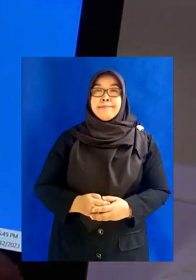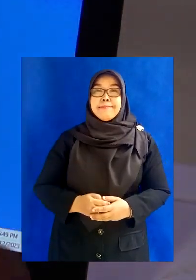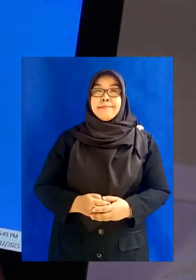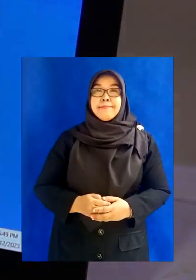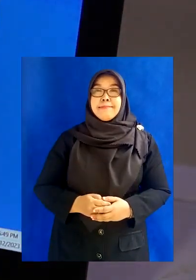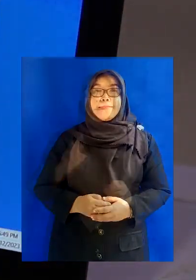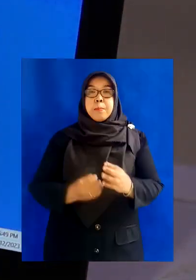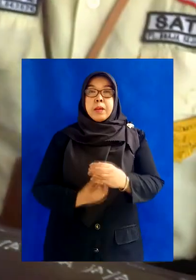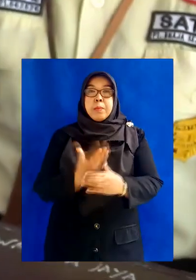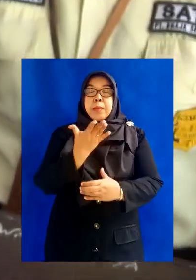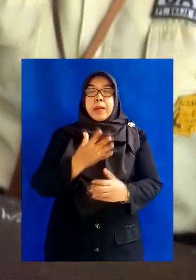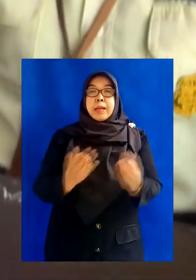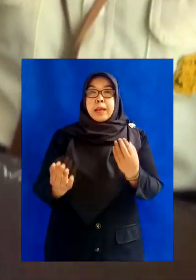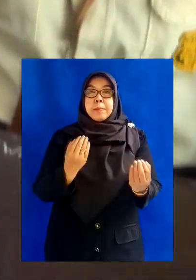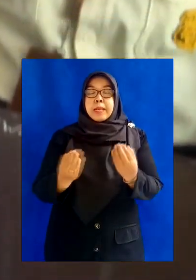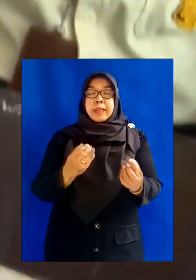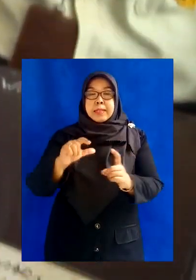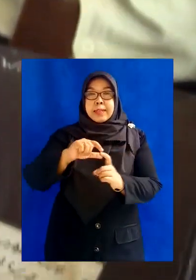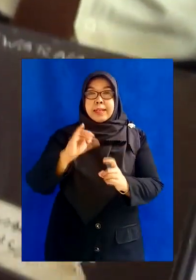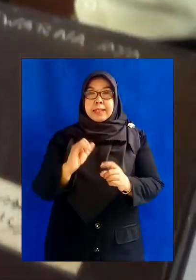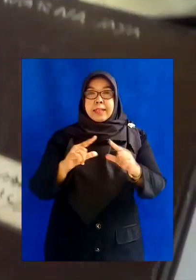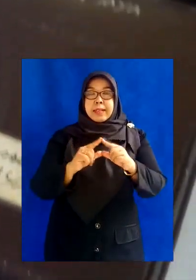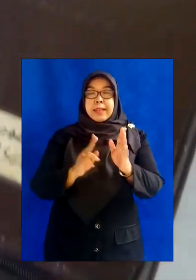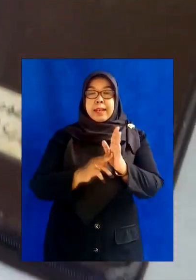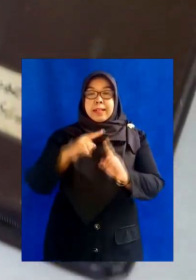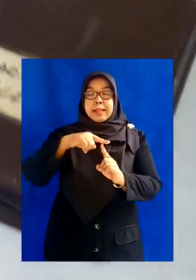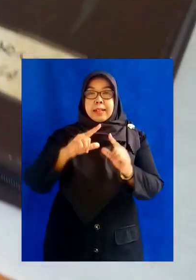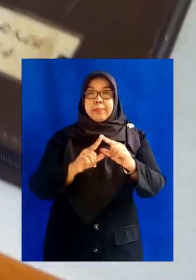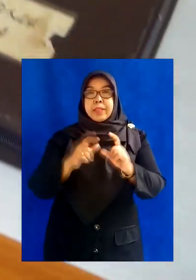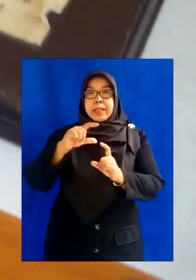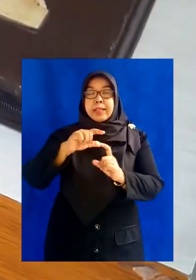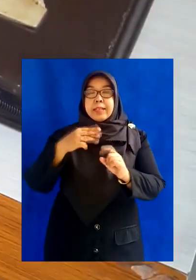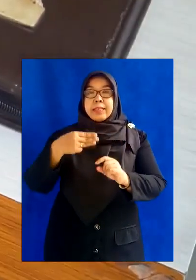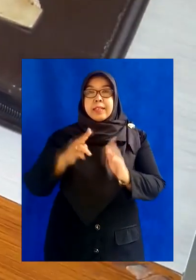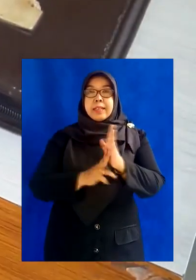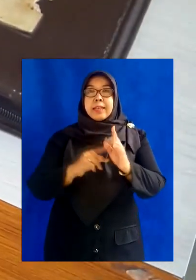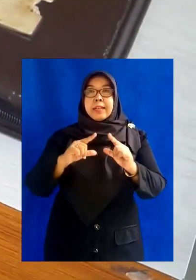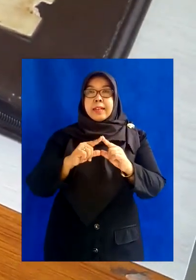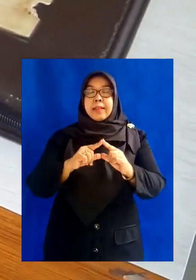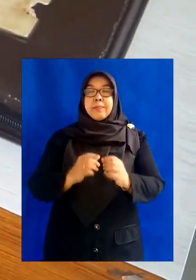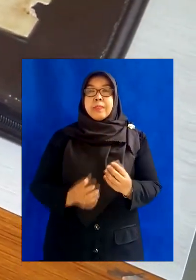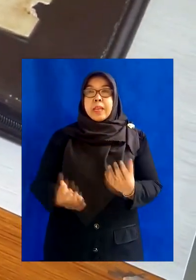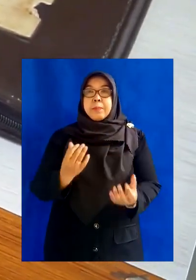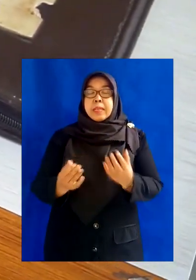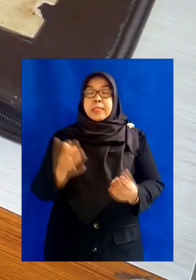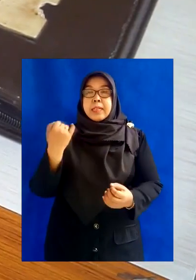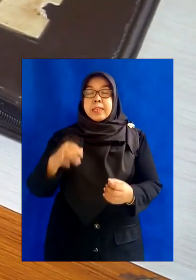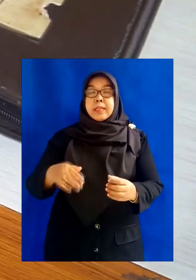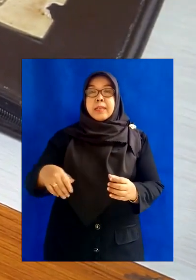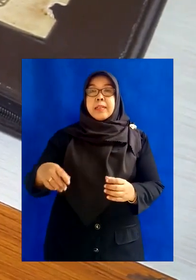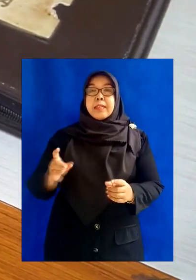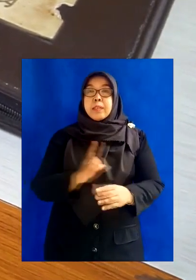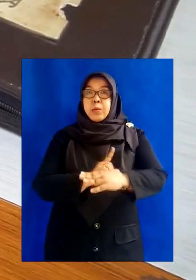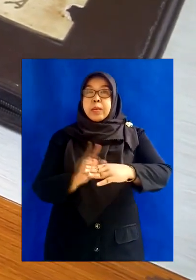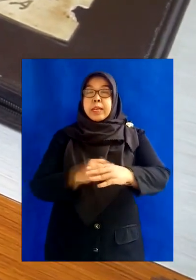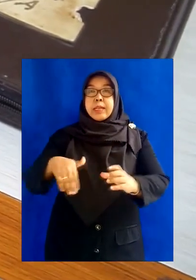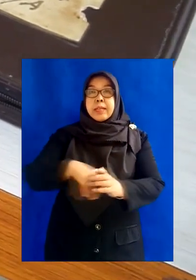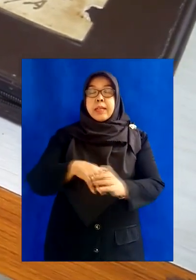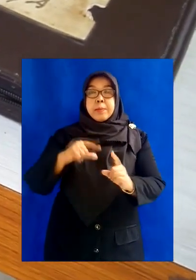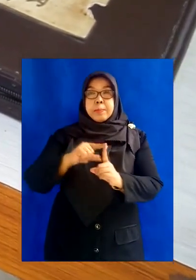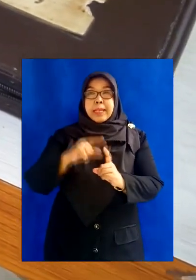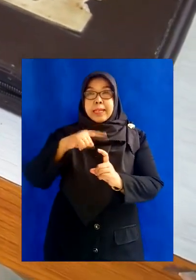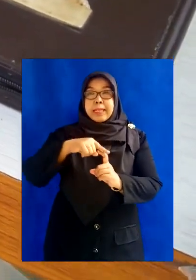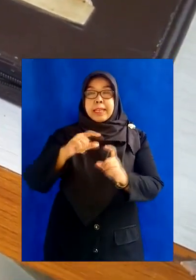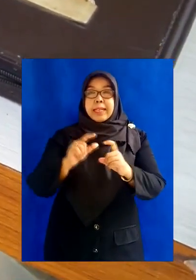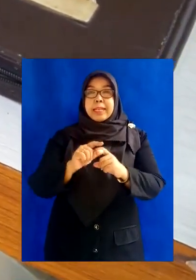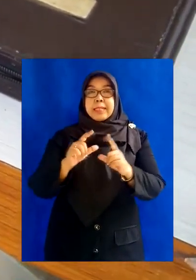perlu dikeluarkan. Kasih Si Antasena, Sistem Layanan Terpadu Satu Atap Terintegrasi merupakan aplikasi yang digunakan